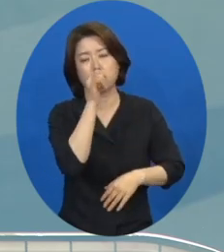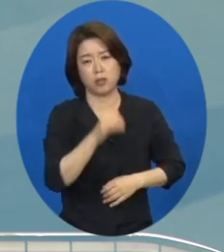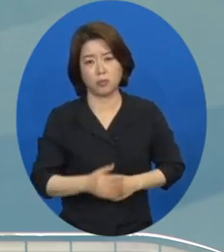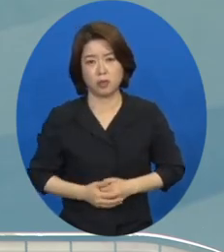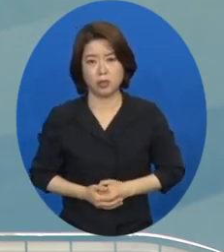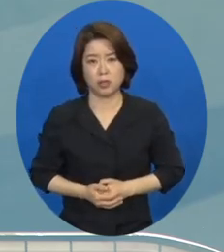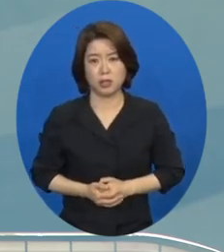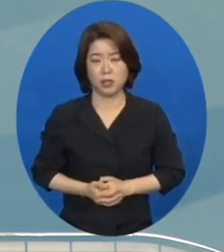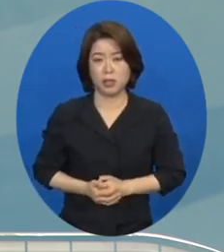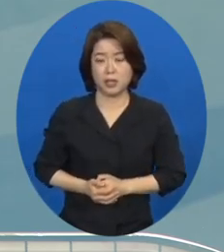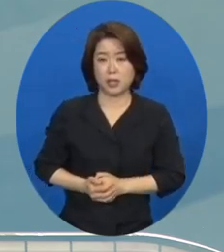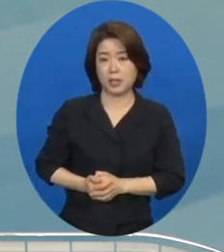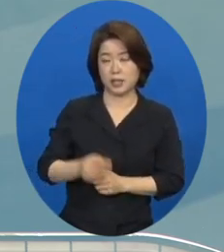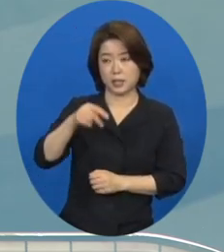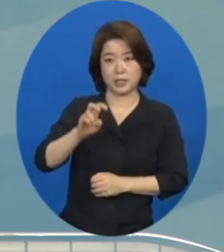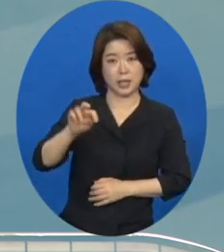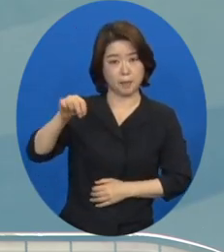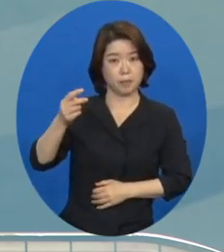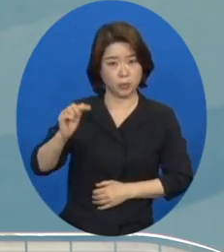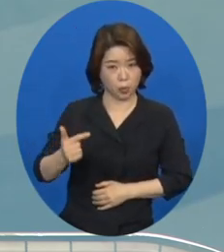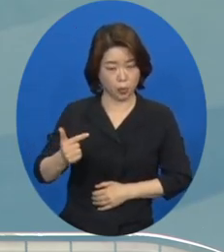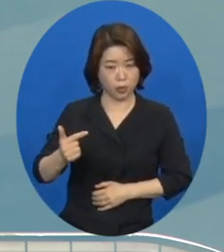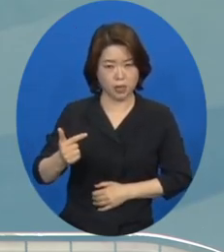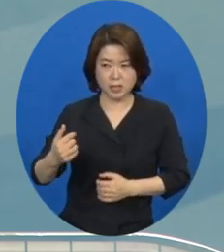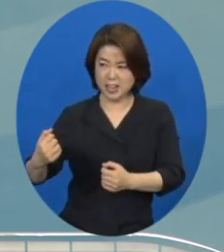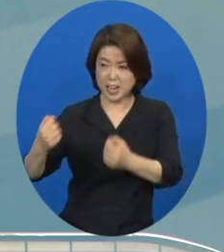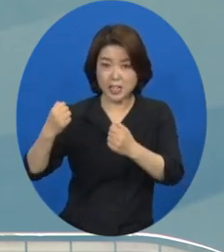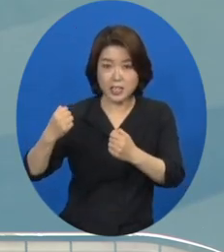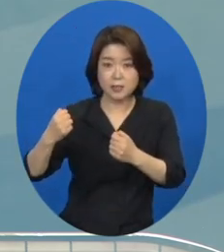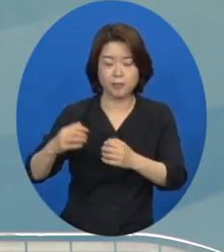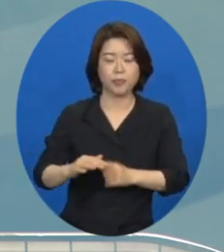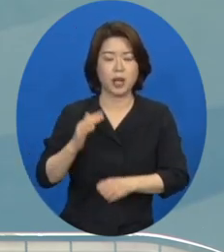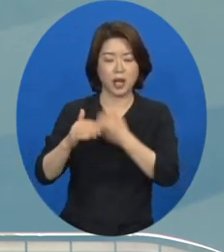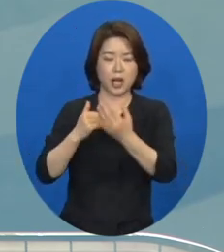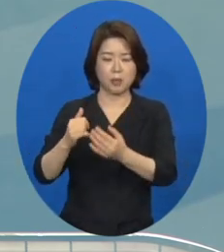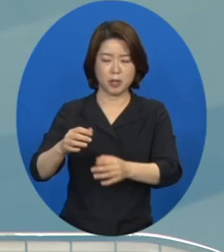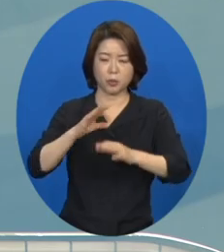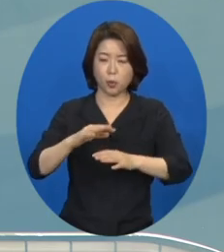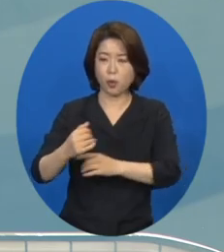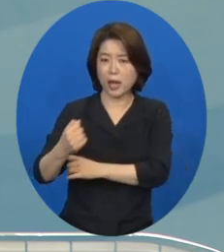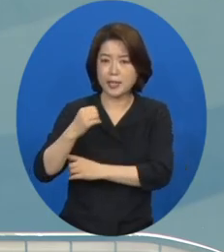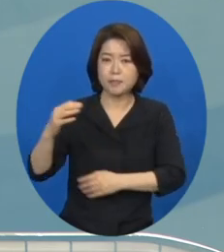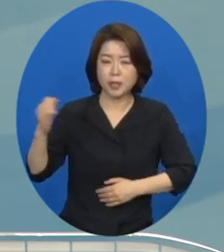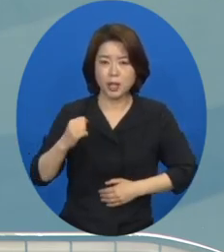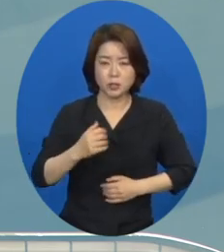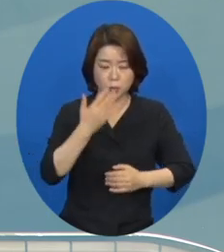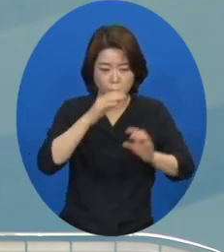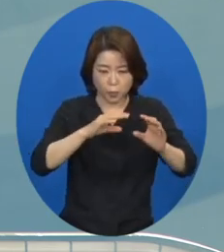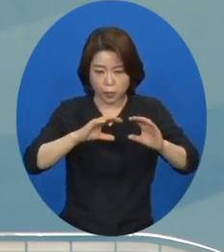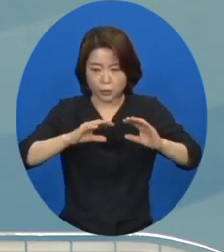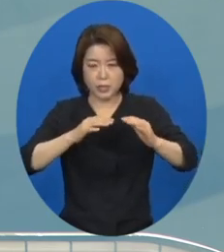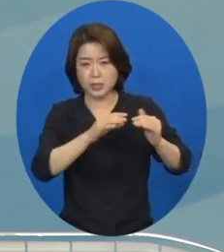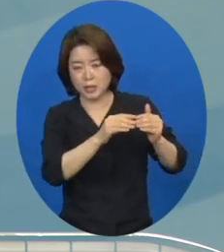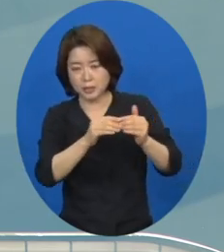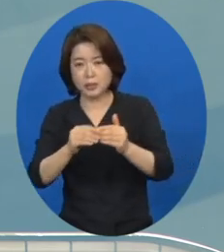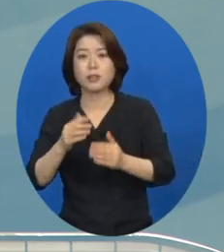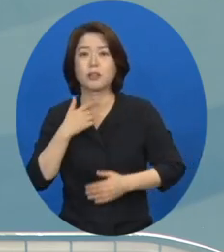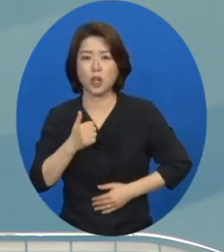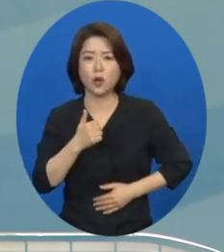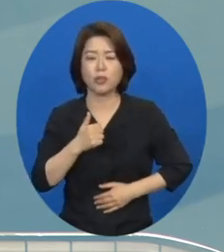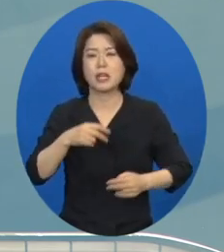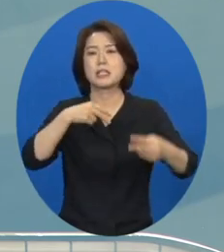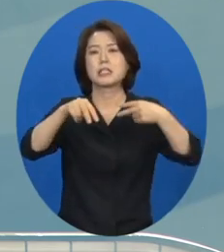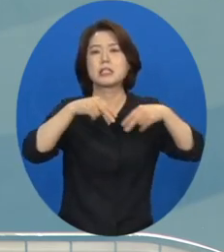삼손, 얼마나 정말 하나님의 놀라운 능력으로 이스라엘 백성을 이끌어갔던 사사입니까?